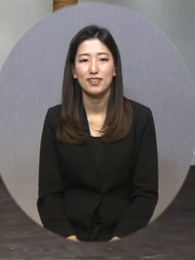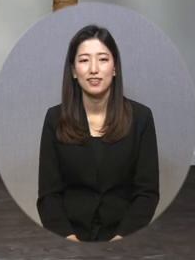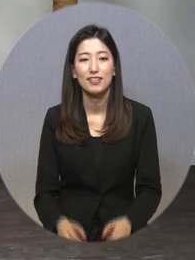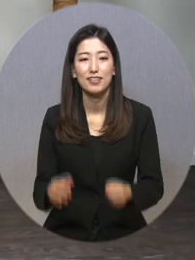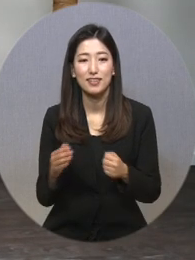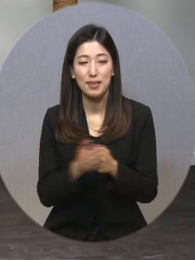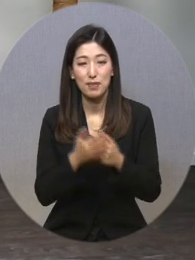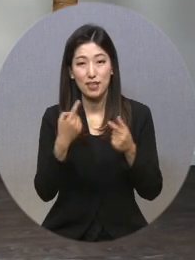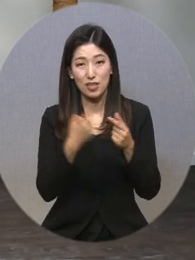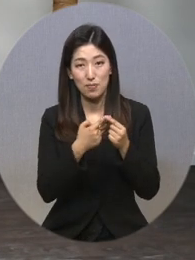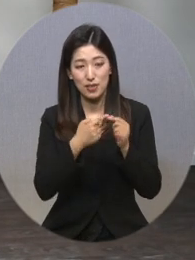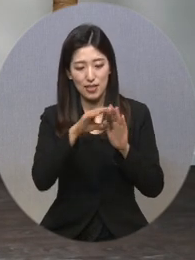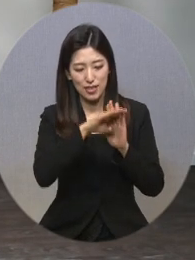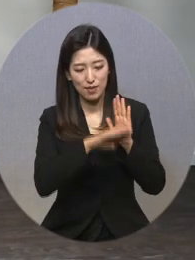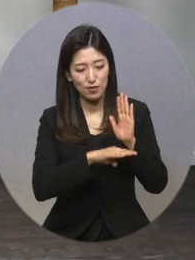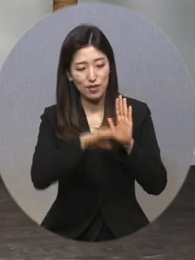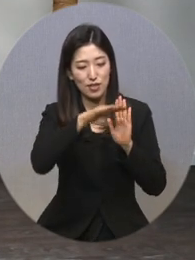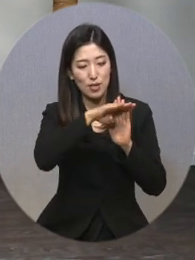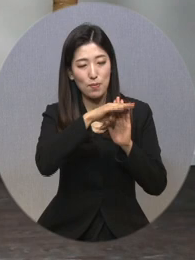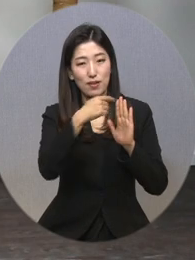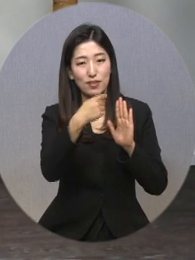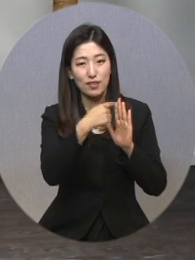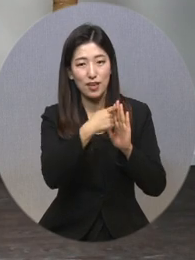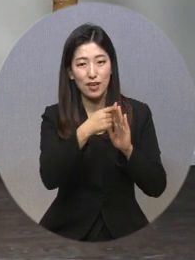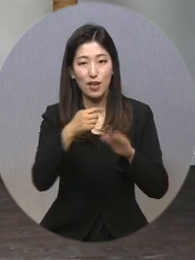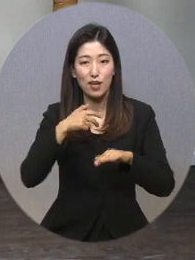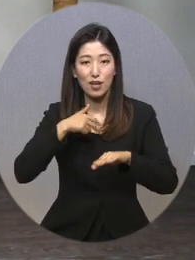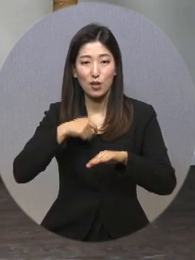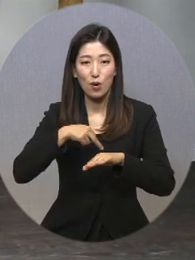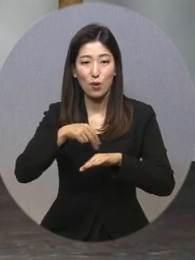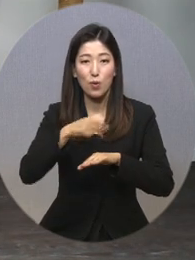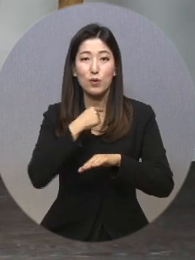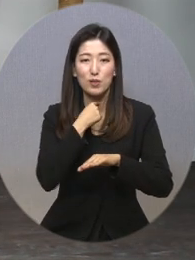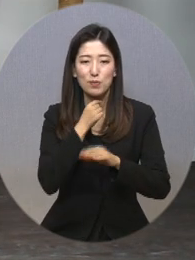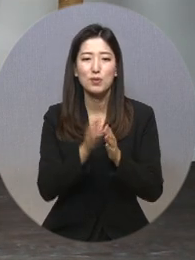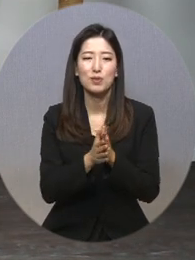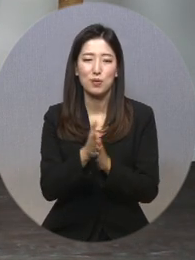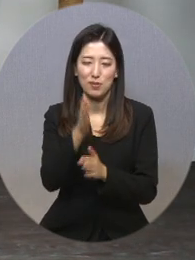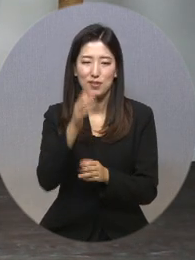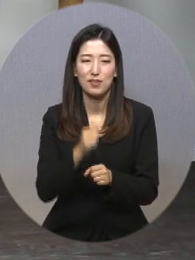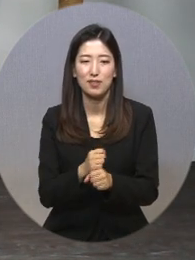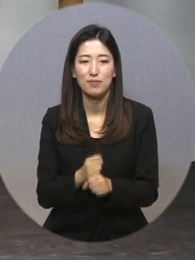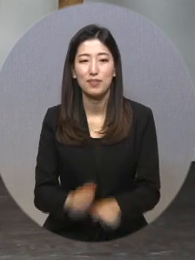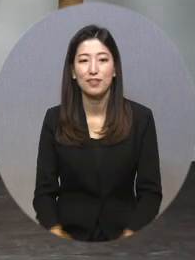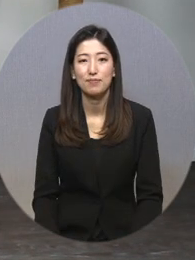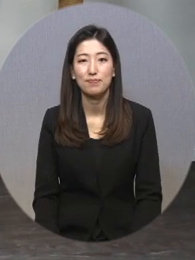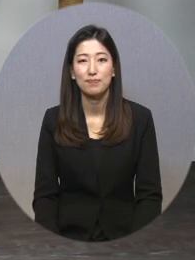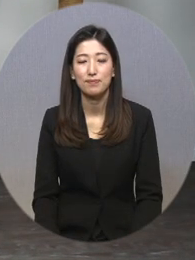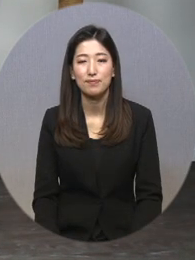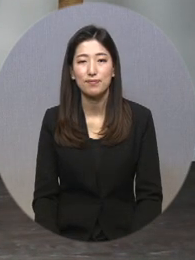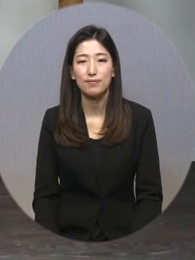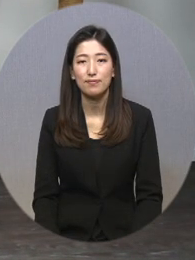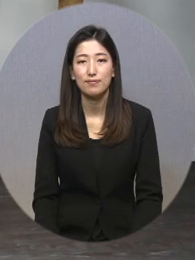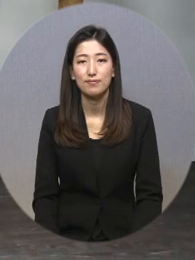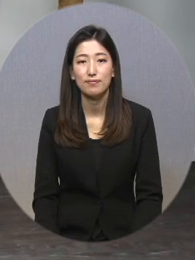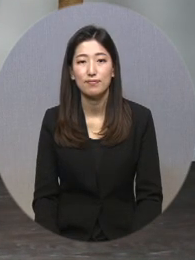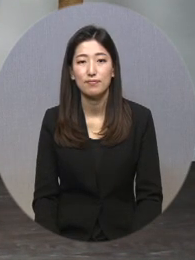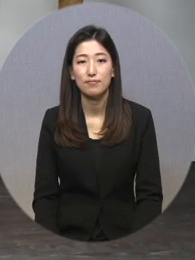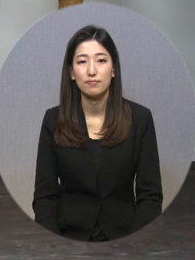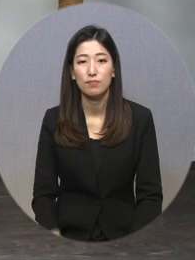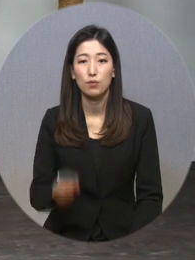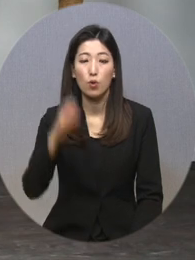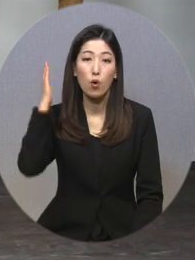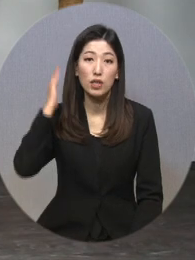챕터 걷고 싶은 도시를 썼습니다. 정말 좋은 일 같아요. 네. 의정부의 특성에 대해서 좀